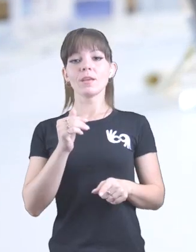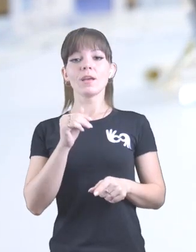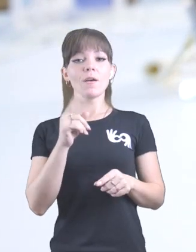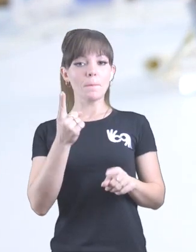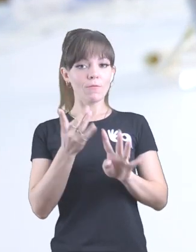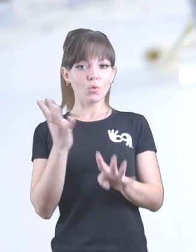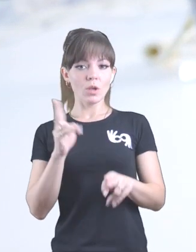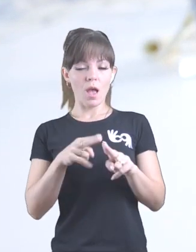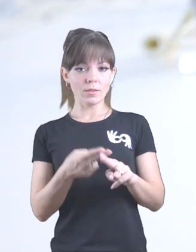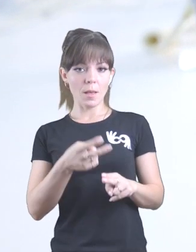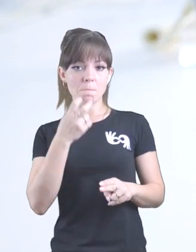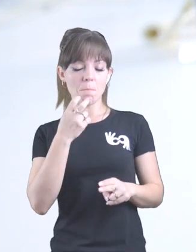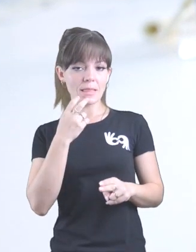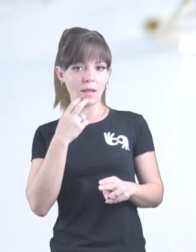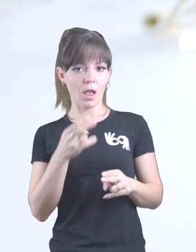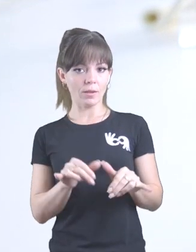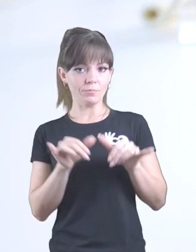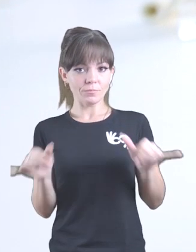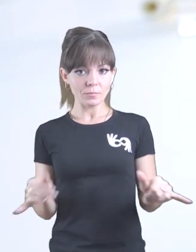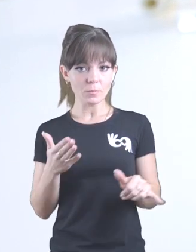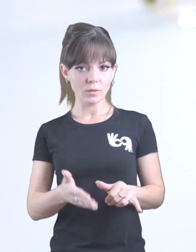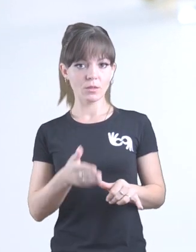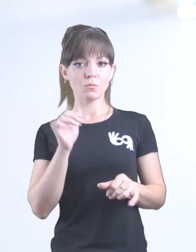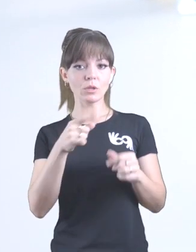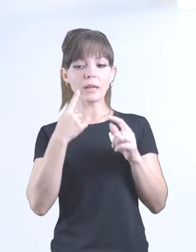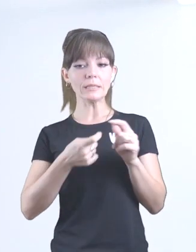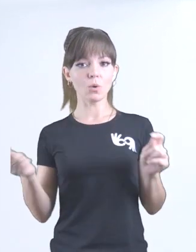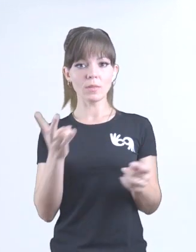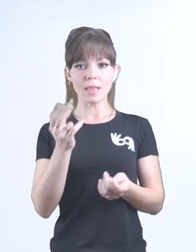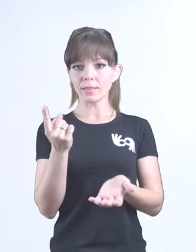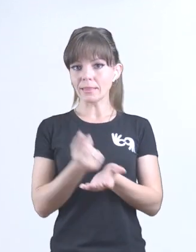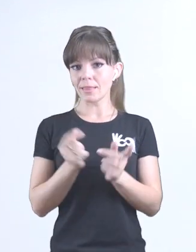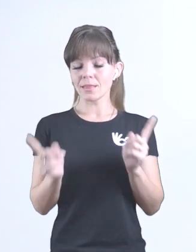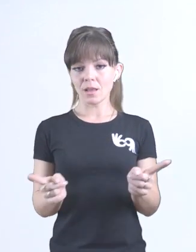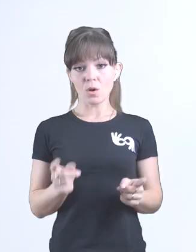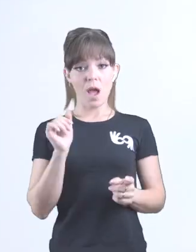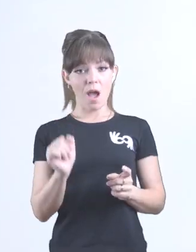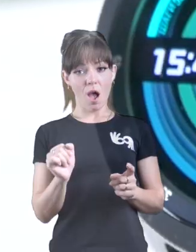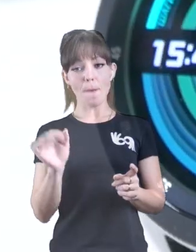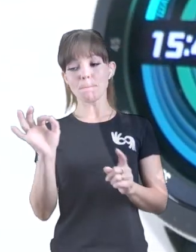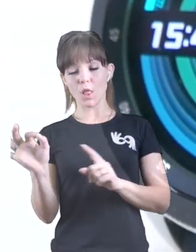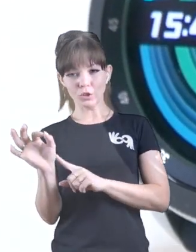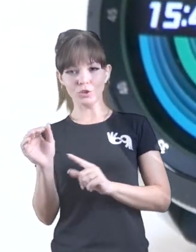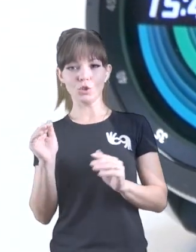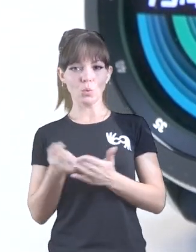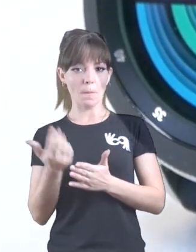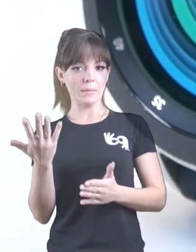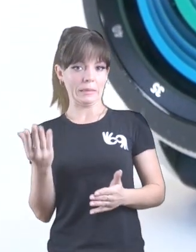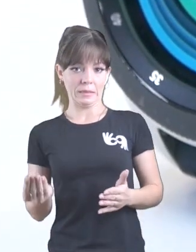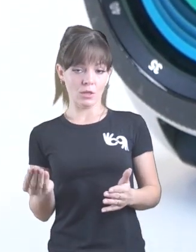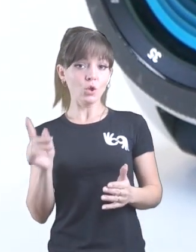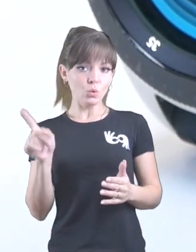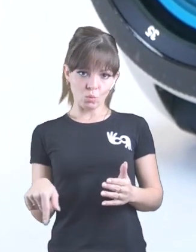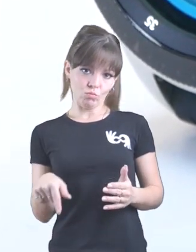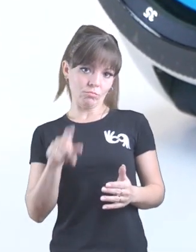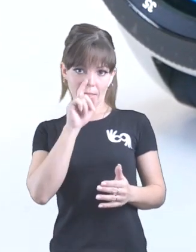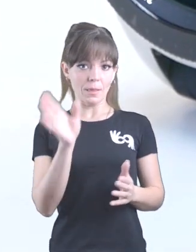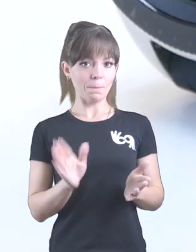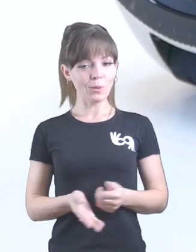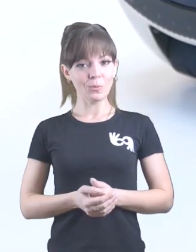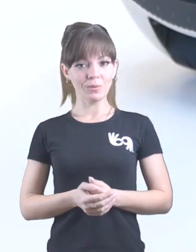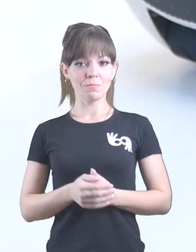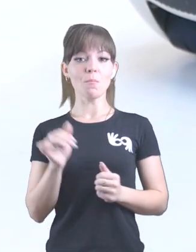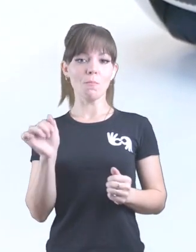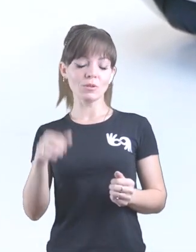первую очередь это автономность. Батарею старших можно растянуть на целую неделю, а младших до 5 дней, что тоже